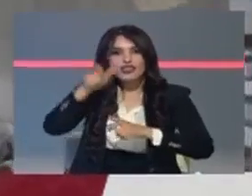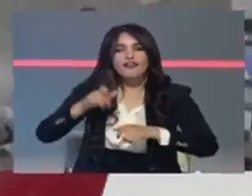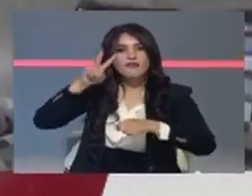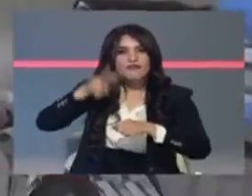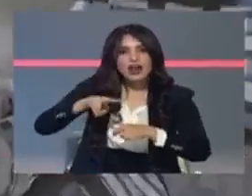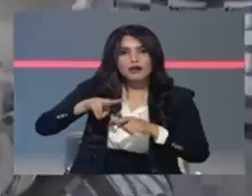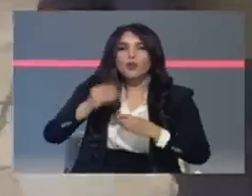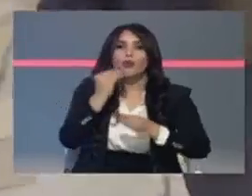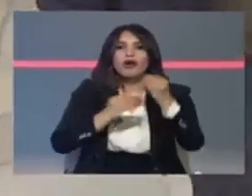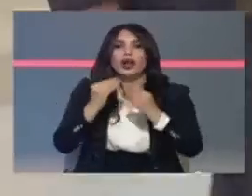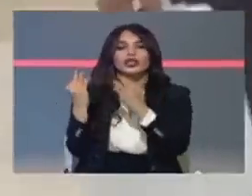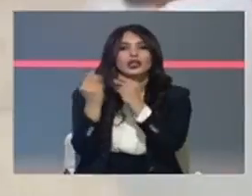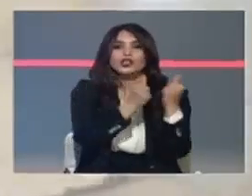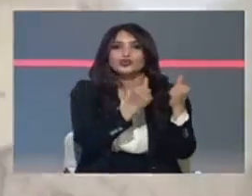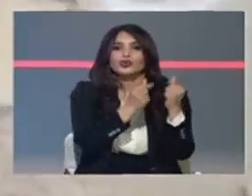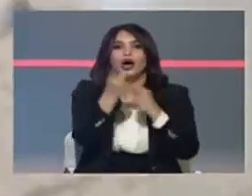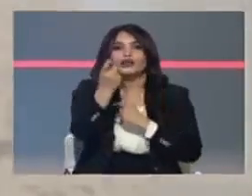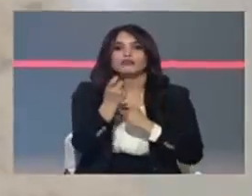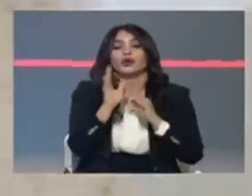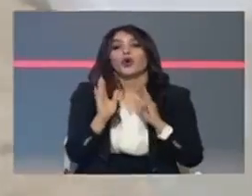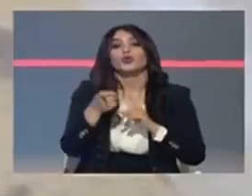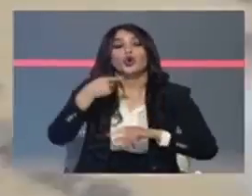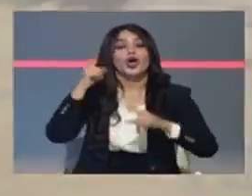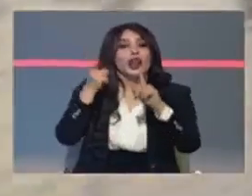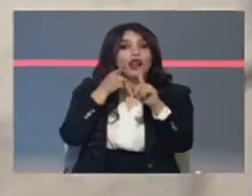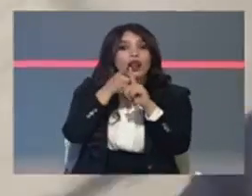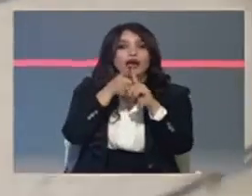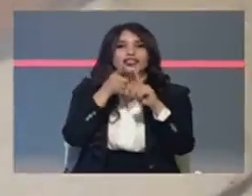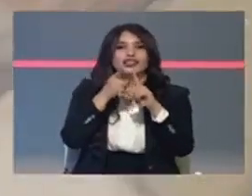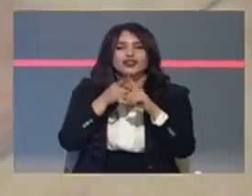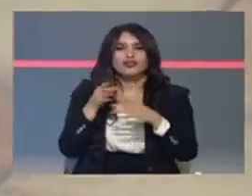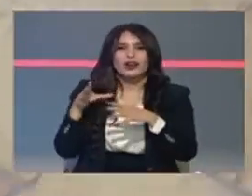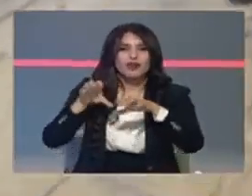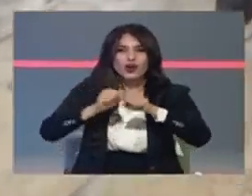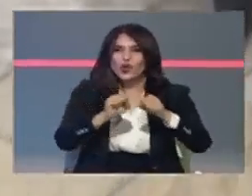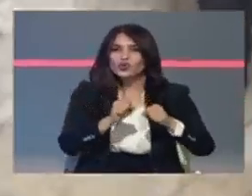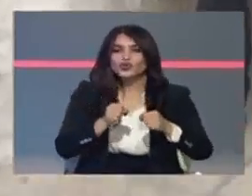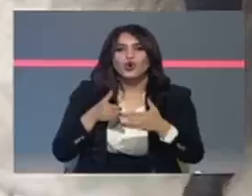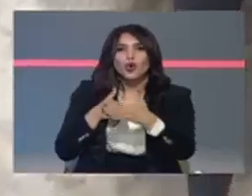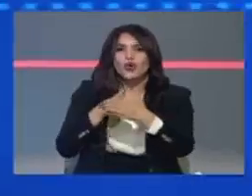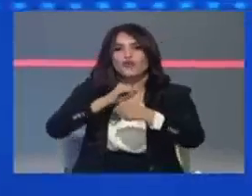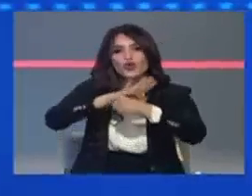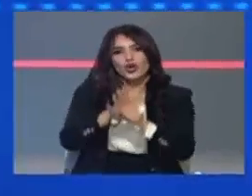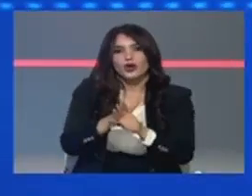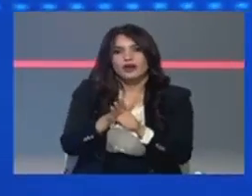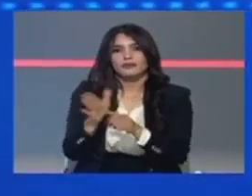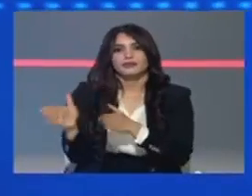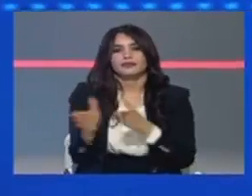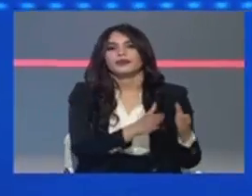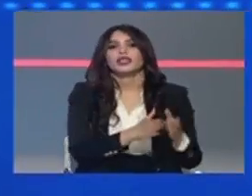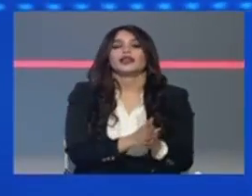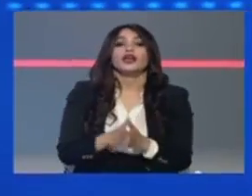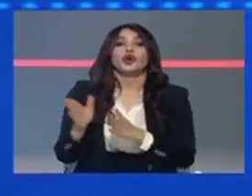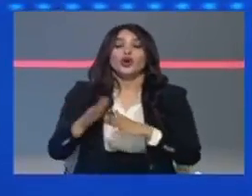وباء طبيعيا، والهدف واحد هو كبح جماح فيروس كورونا أو كوفيد-19.